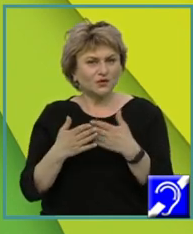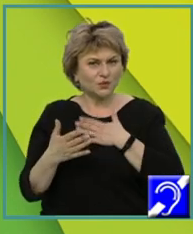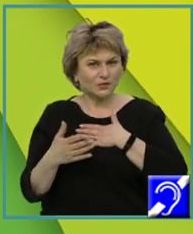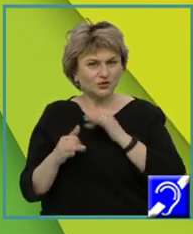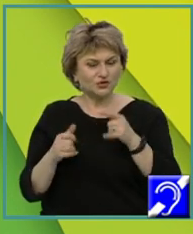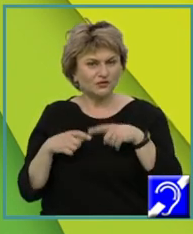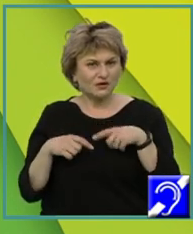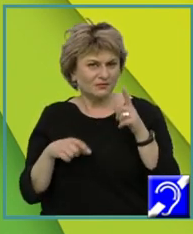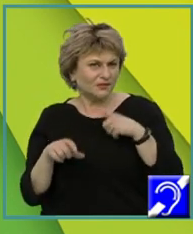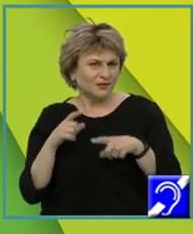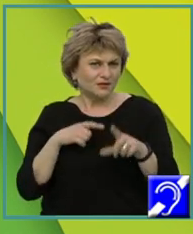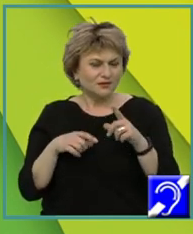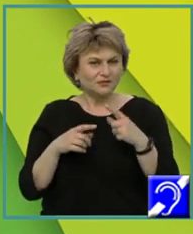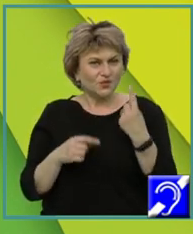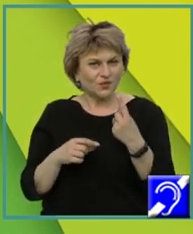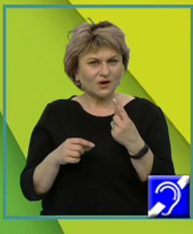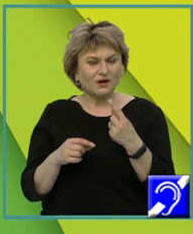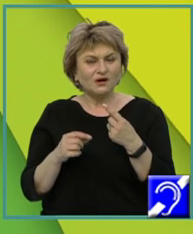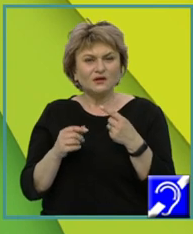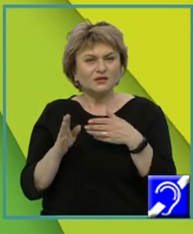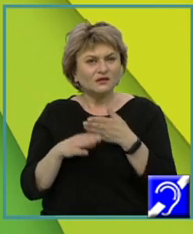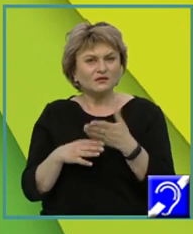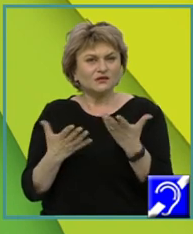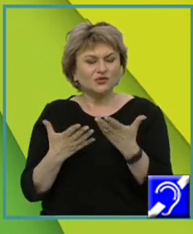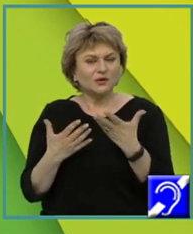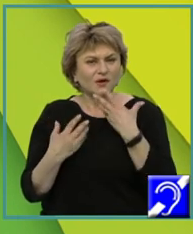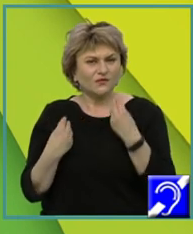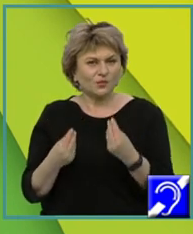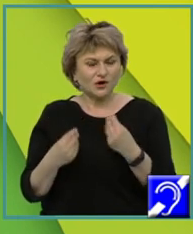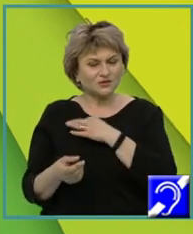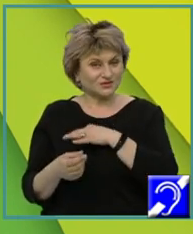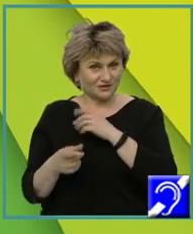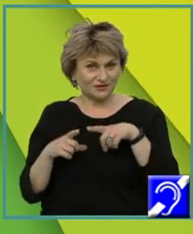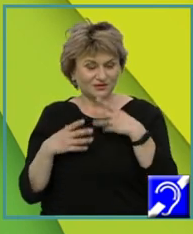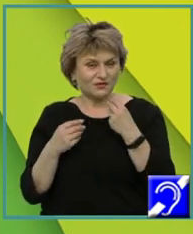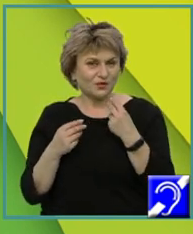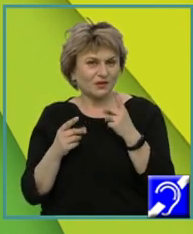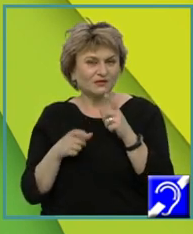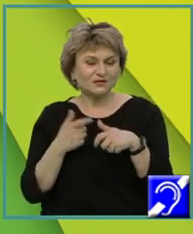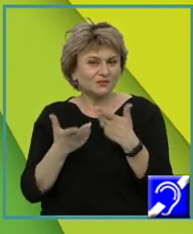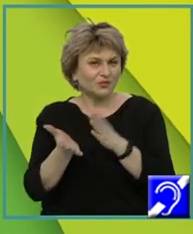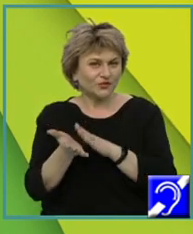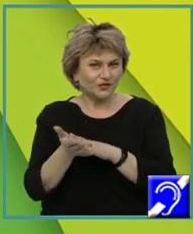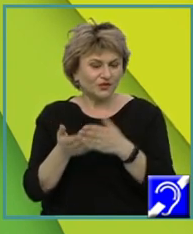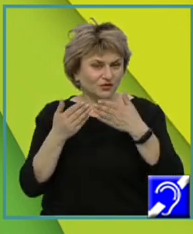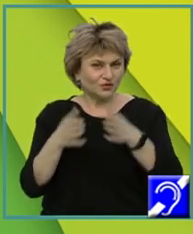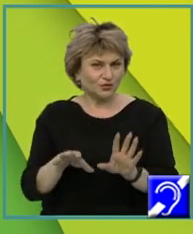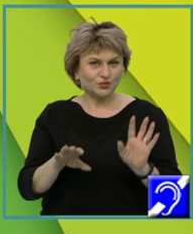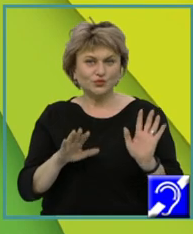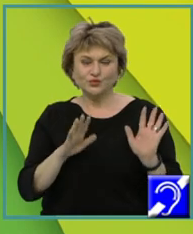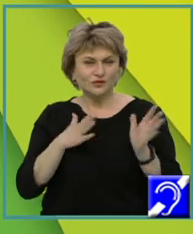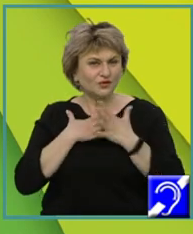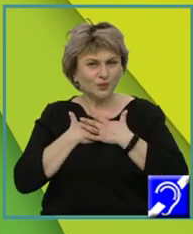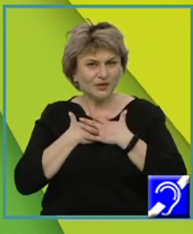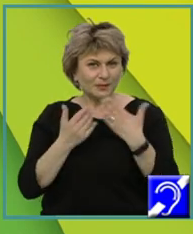eram atât de pătimaș și iubit de una dintre cele mai frumoase studente e vorba de evocarea începutul lui iubirii